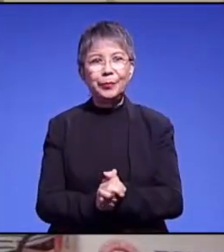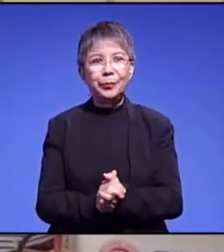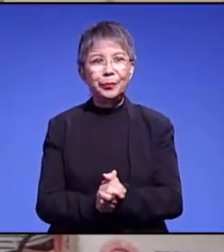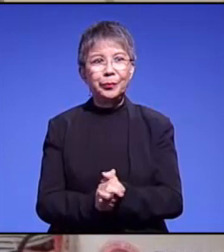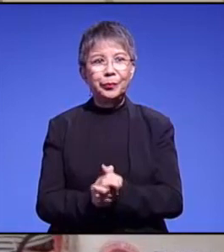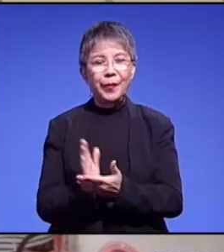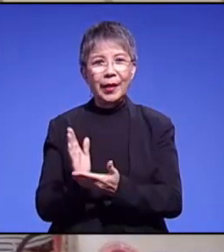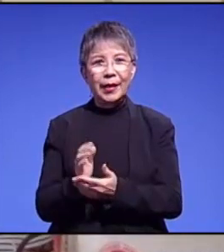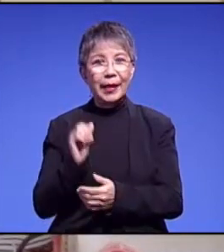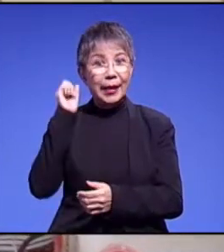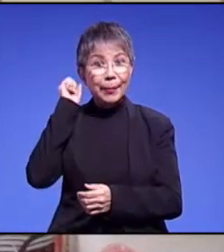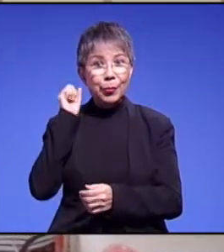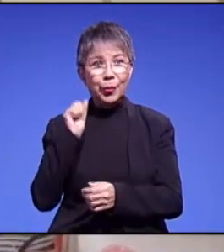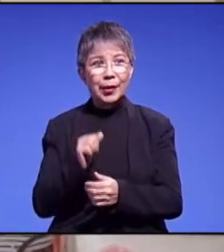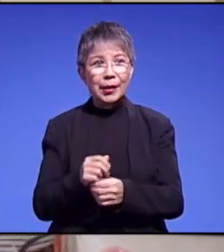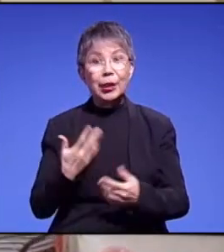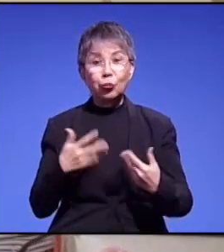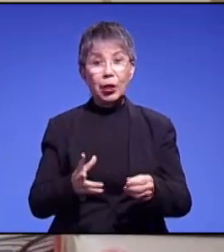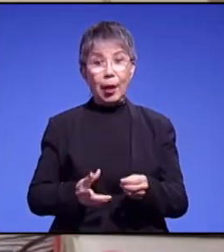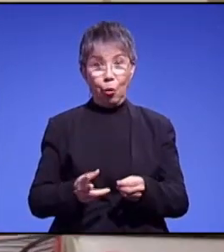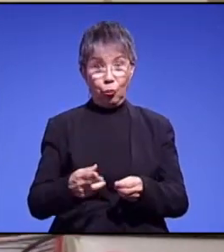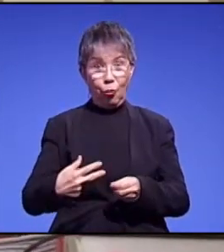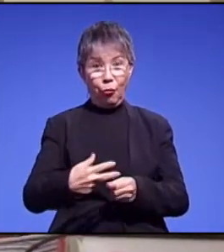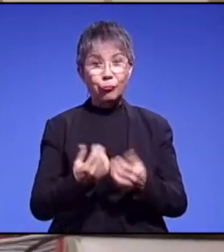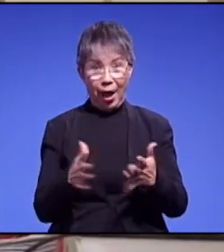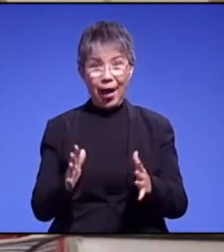Misi, Bu. Ini yang potongan tadi.